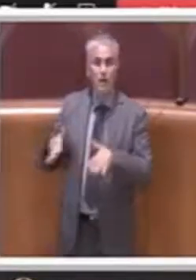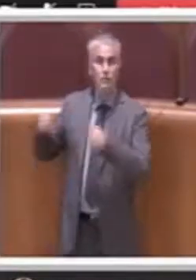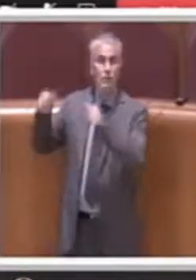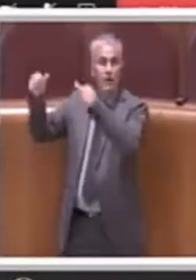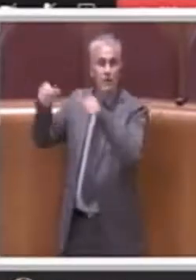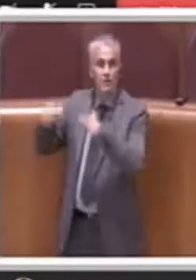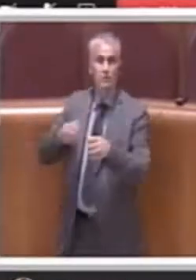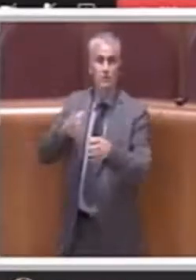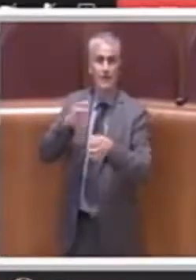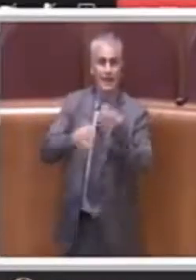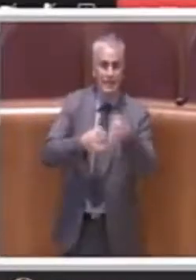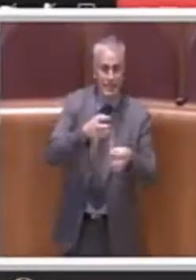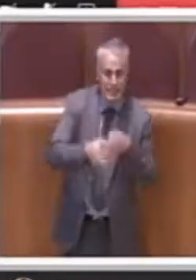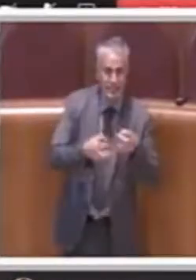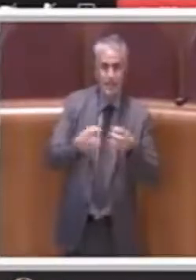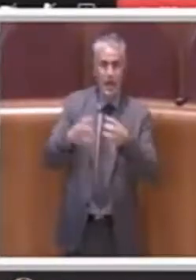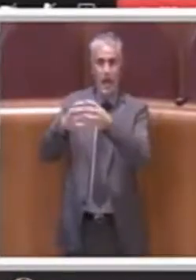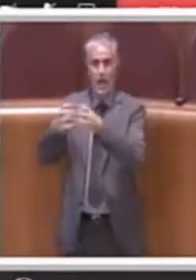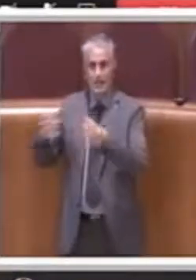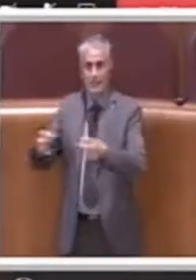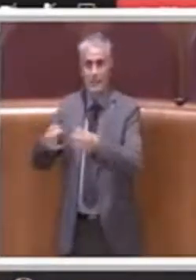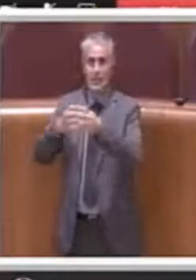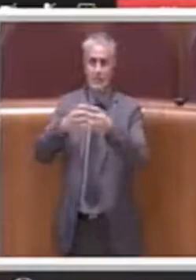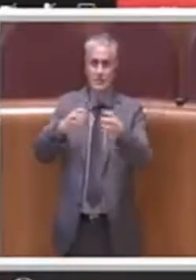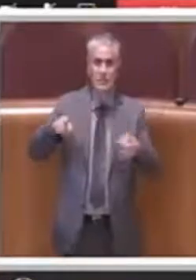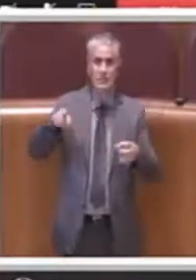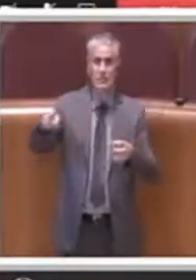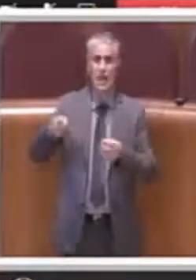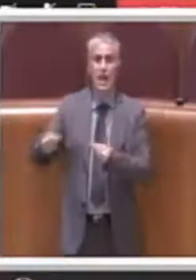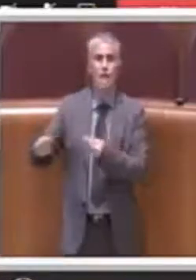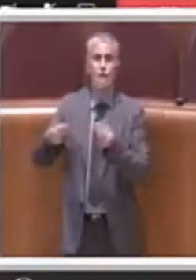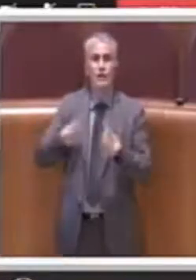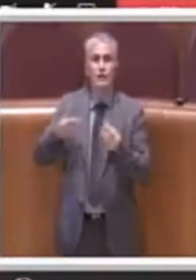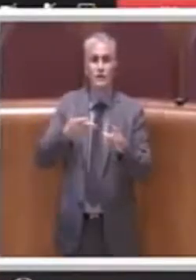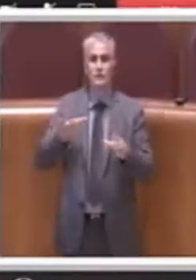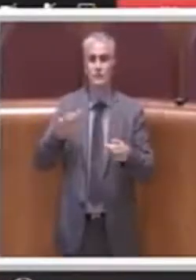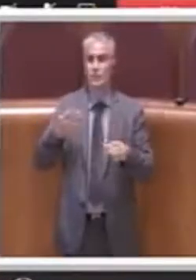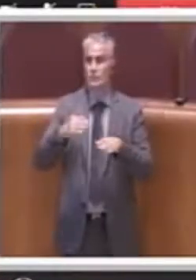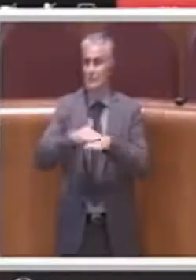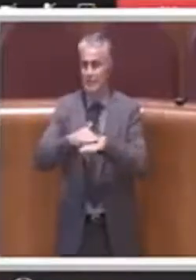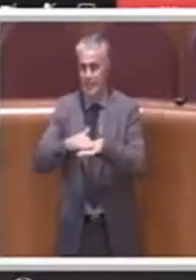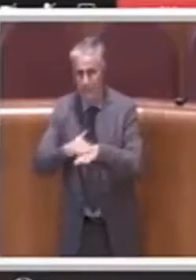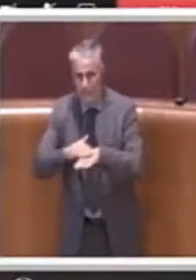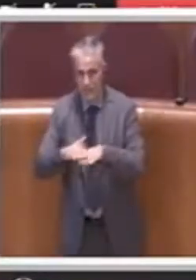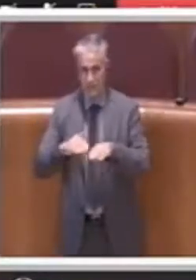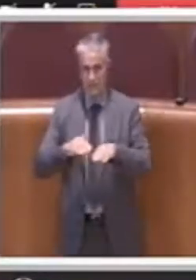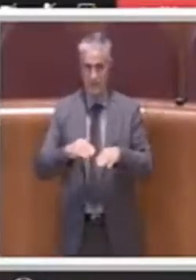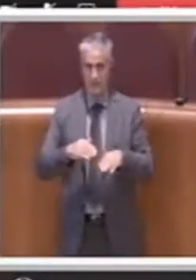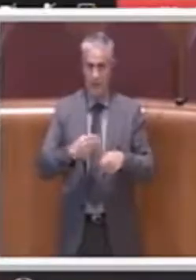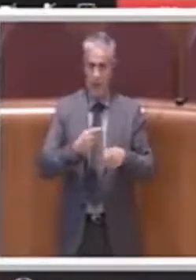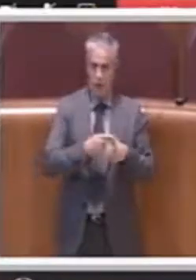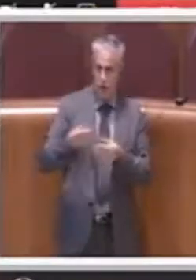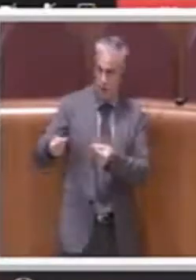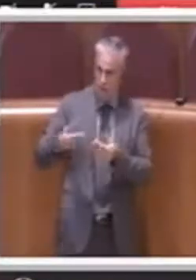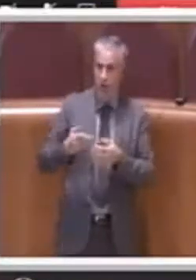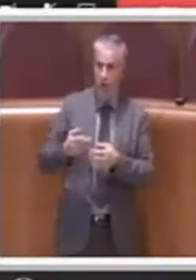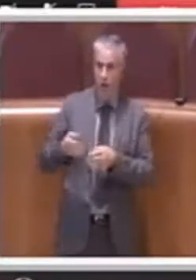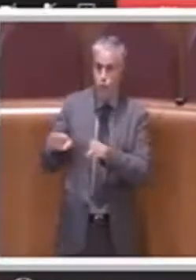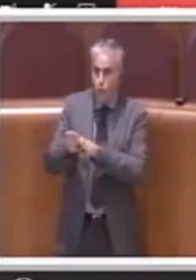crisi economica delle aziende che hanno fornito forniture, servizi all'amministrazione capitolina.